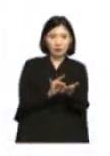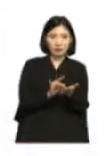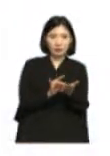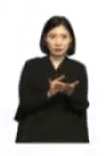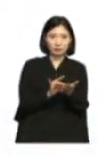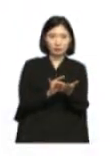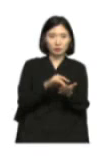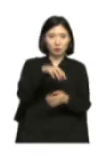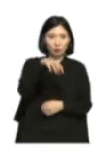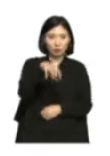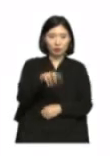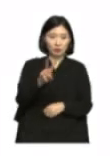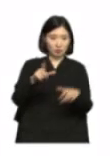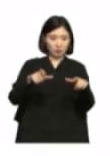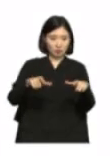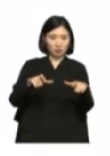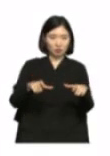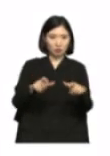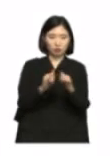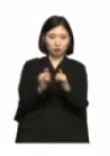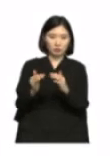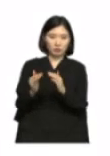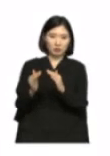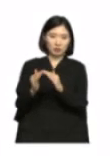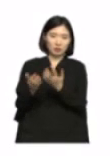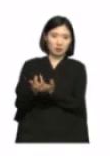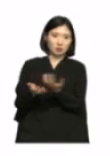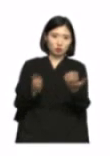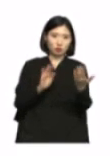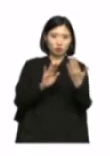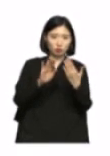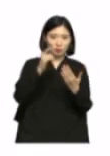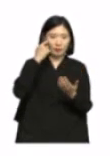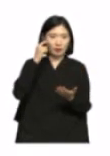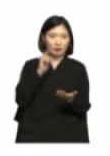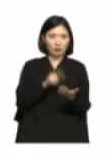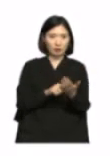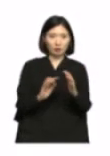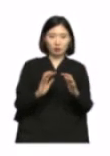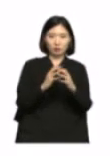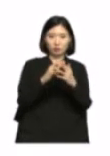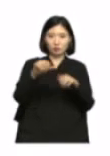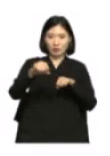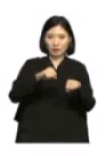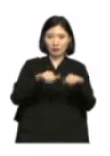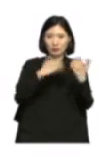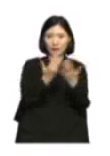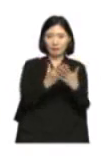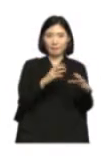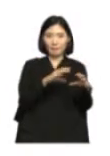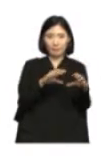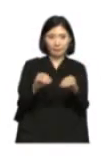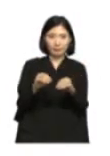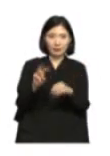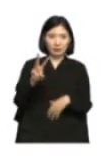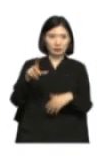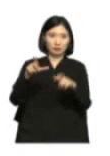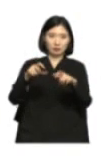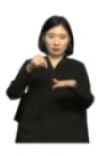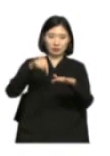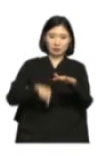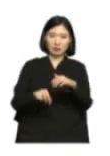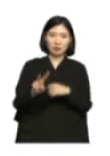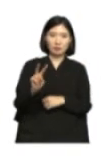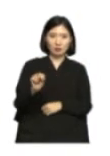지역으로 추정되는 이 권역에선 주민 이주 후 발굴하겠다는 계획에 따라 건축 행위가 전면 중단됐습니다. 3권역 또한 지하